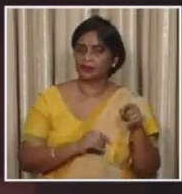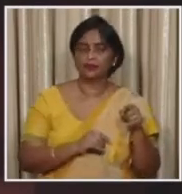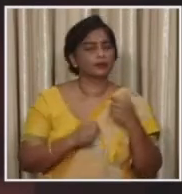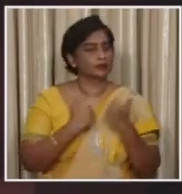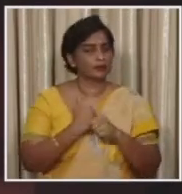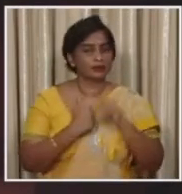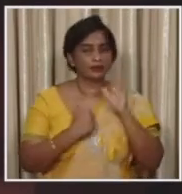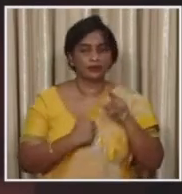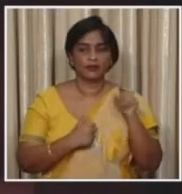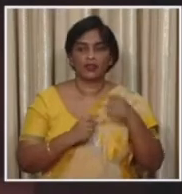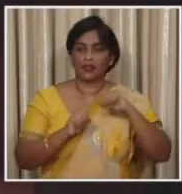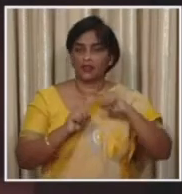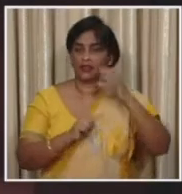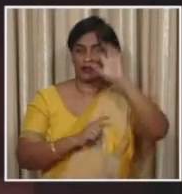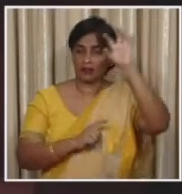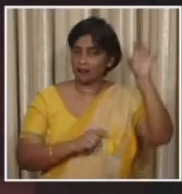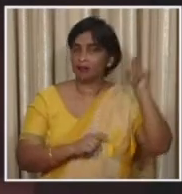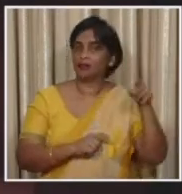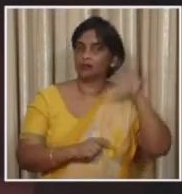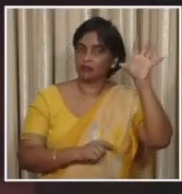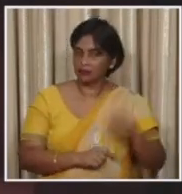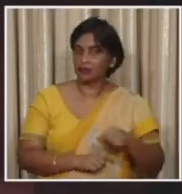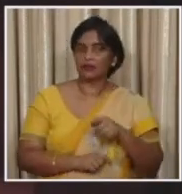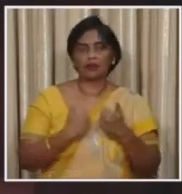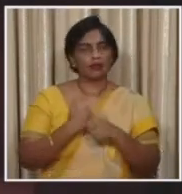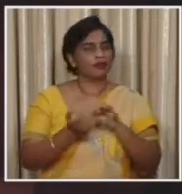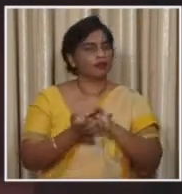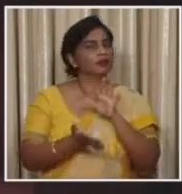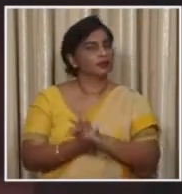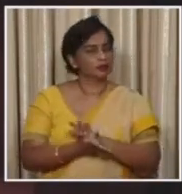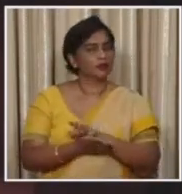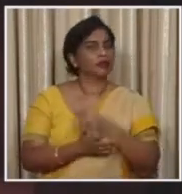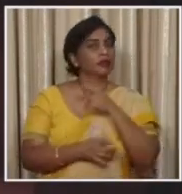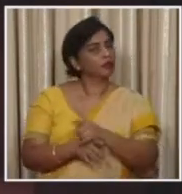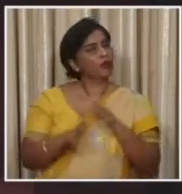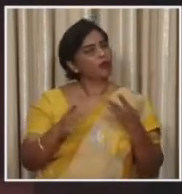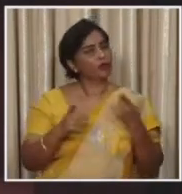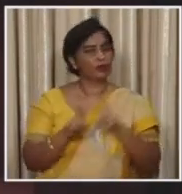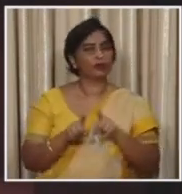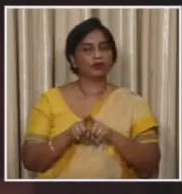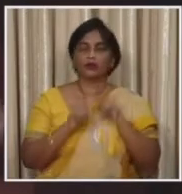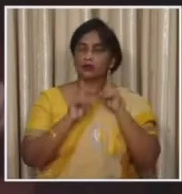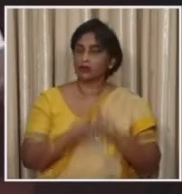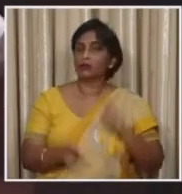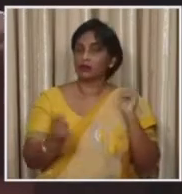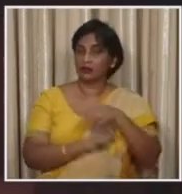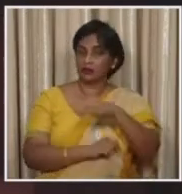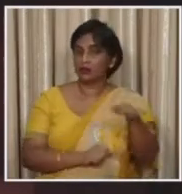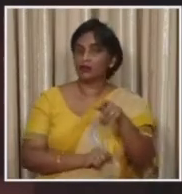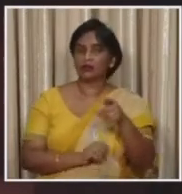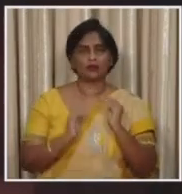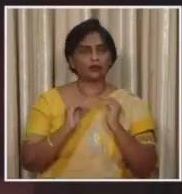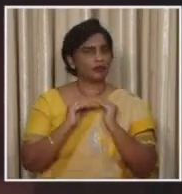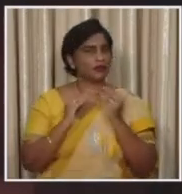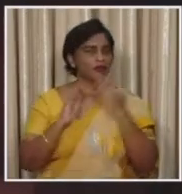නිර්මාණය කිරීමේදී වෙනත් රටවල් වලින් ඒවා අරගෙන ඇවිල්ලා තමයි මේක ස්ථාපනය කරලා තිබෙන්නේ. ඒ කෙසේ වෙතත් ඒ පිචස් වල නුසුදුසු